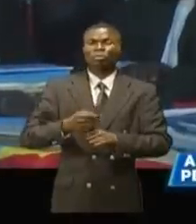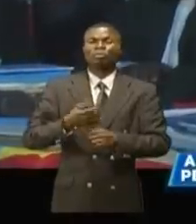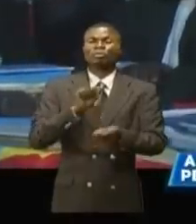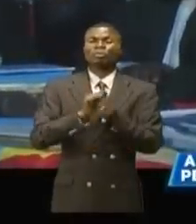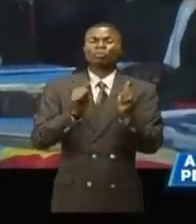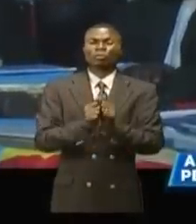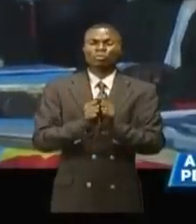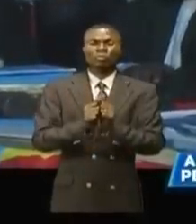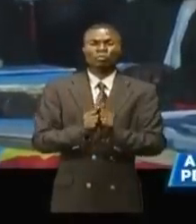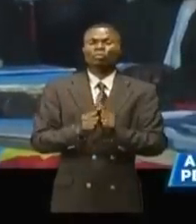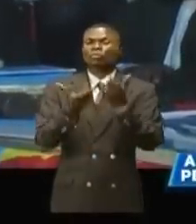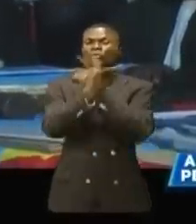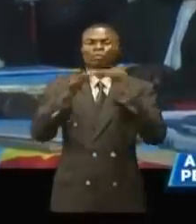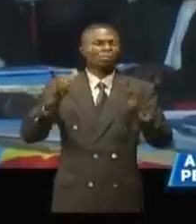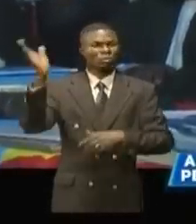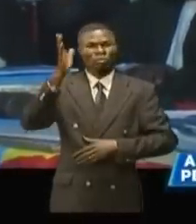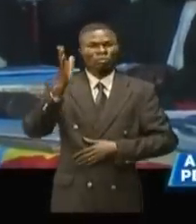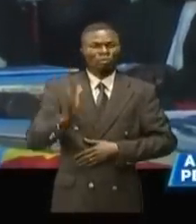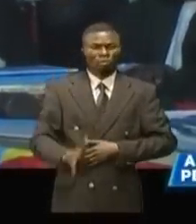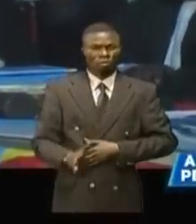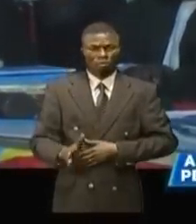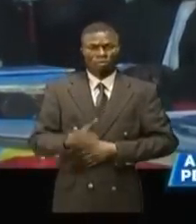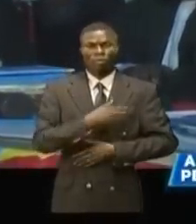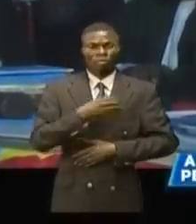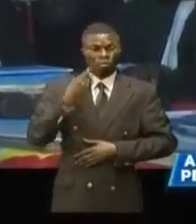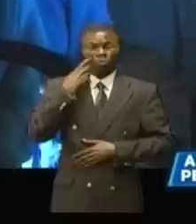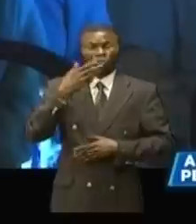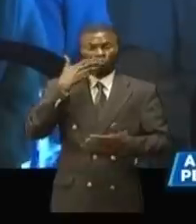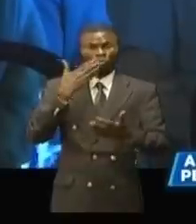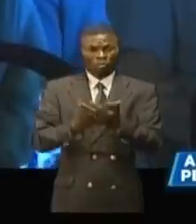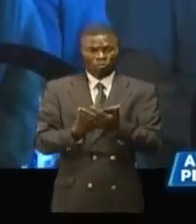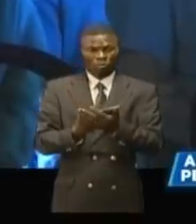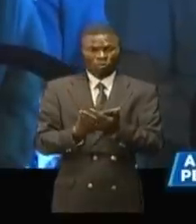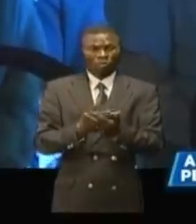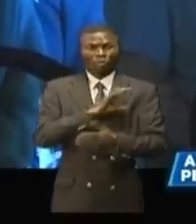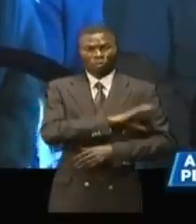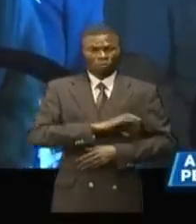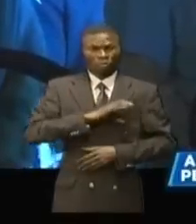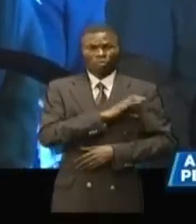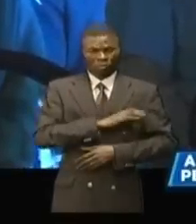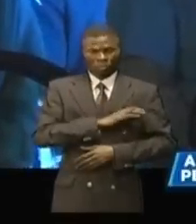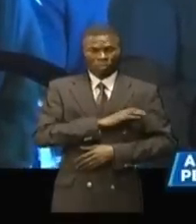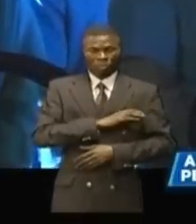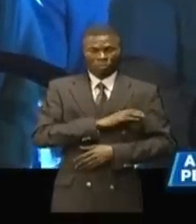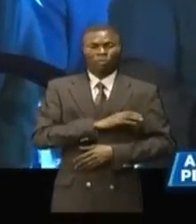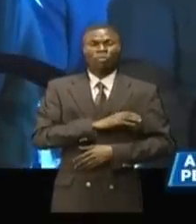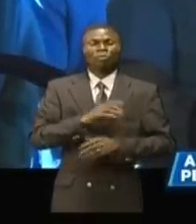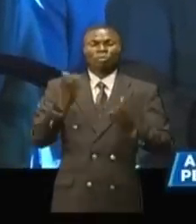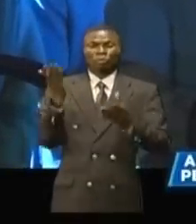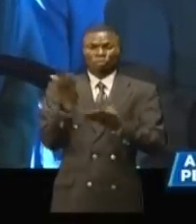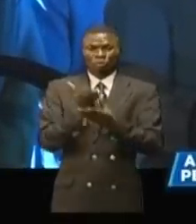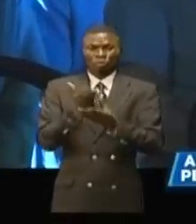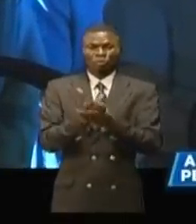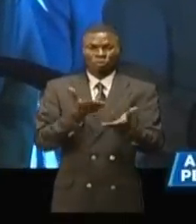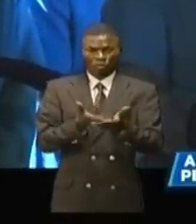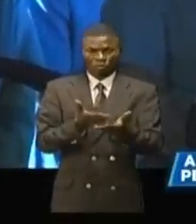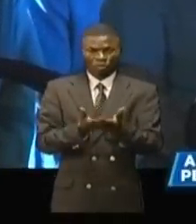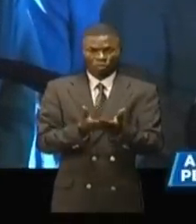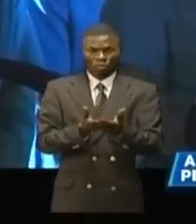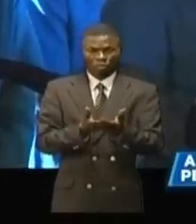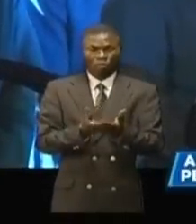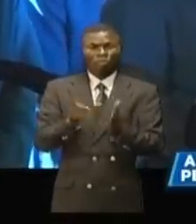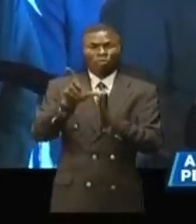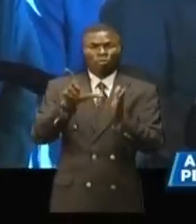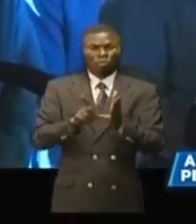de culpabilité sur elle et il a jugé bon son comportement pendant l'instruction de ces dossiers. Vu le code